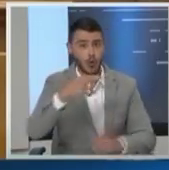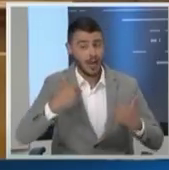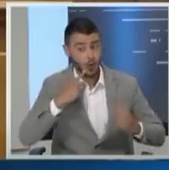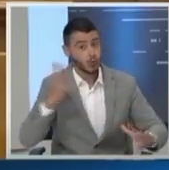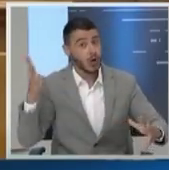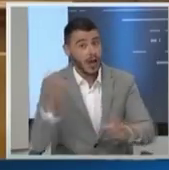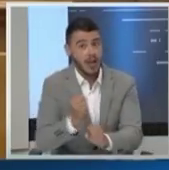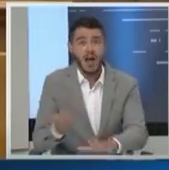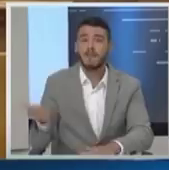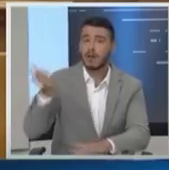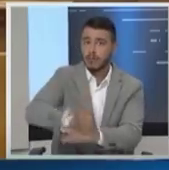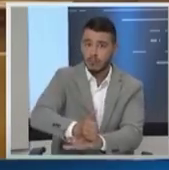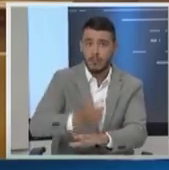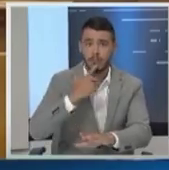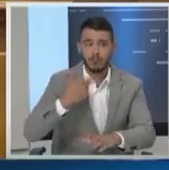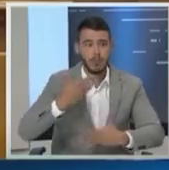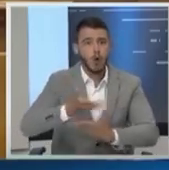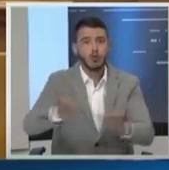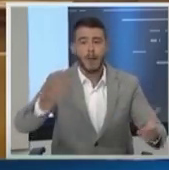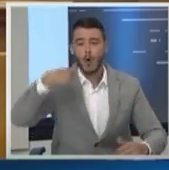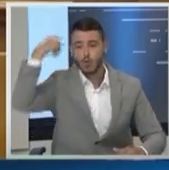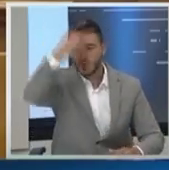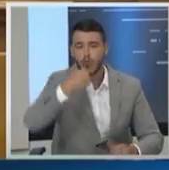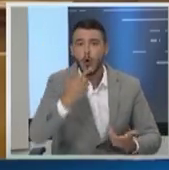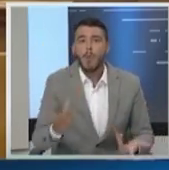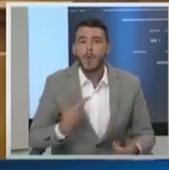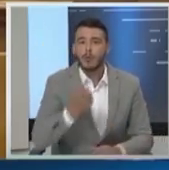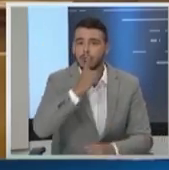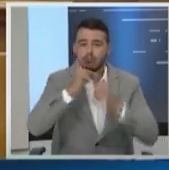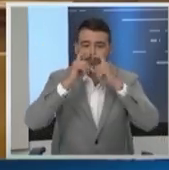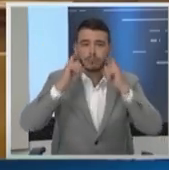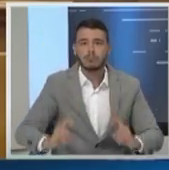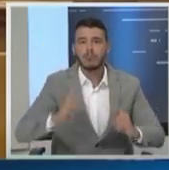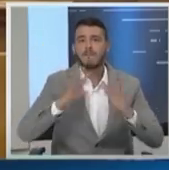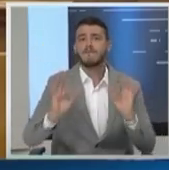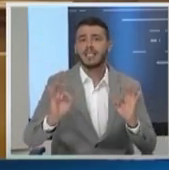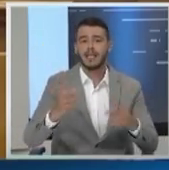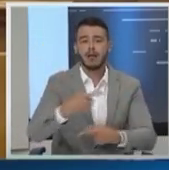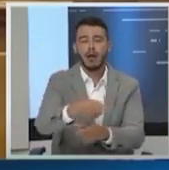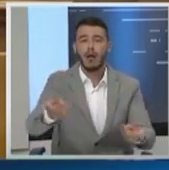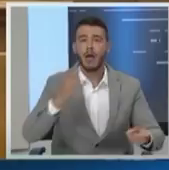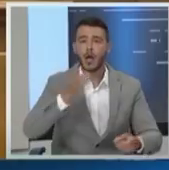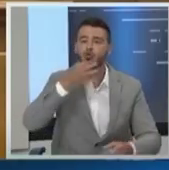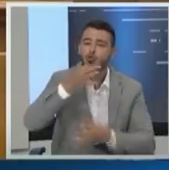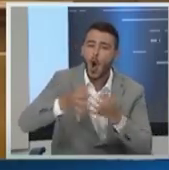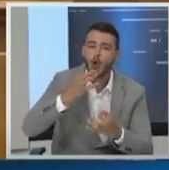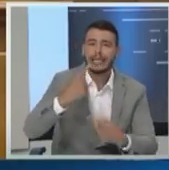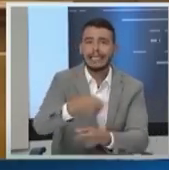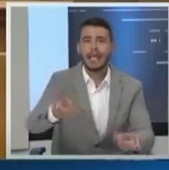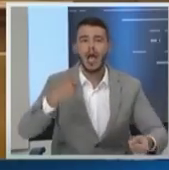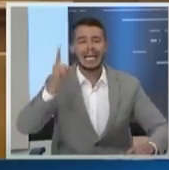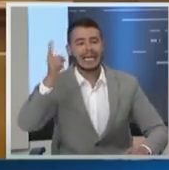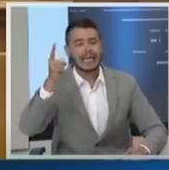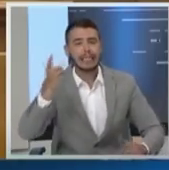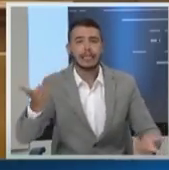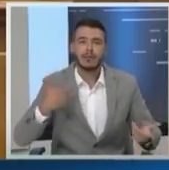Και από τότε είμαι δημόσιο πρόσωπο και βεβαίως είμαι υποχρεωμένος να δέχομαι και την κριτική και το σχόλιο.